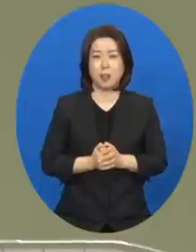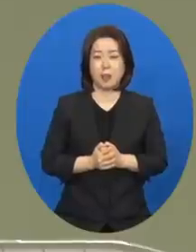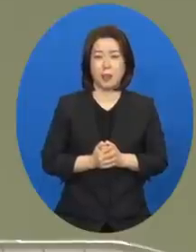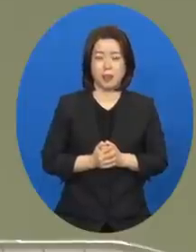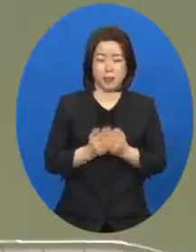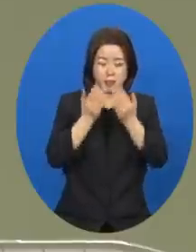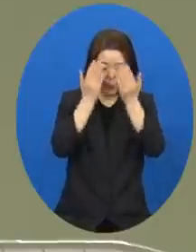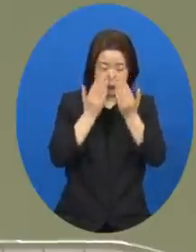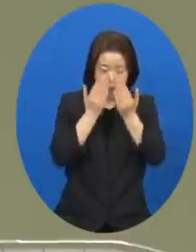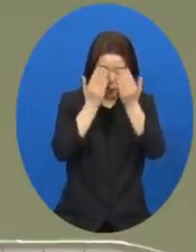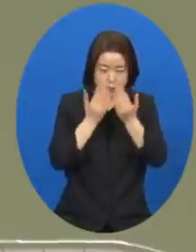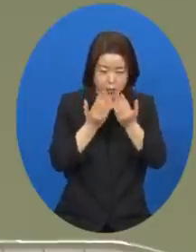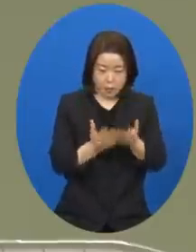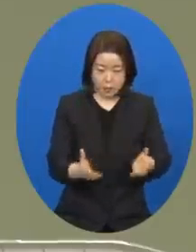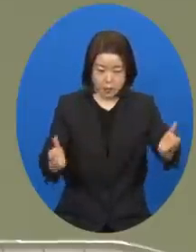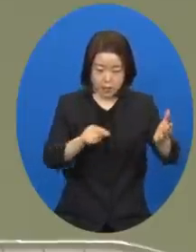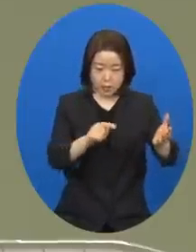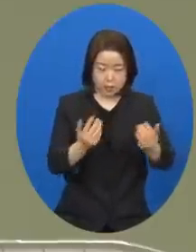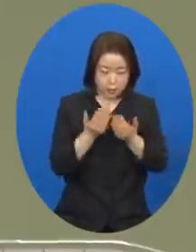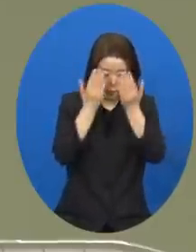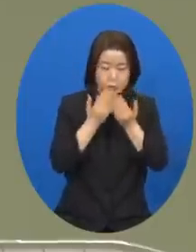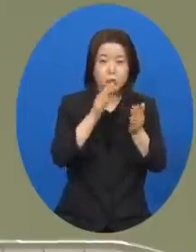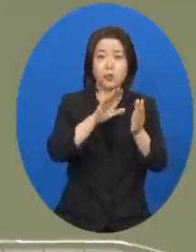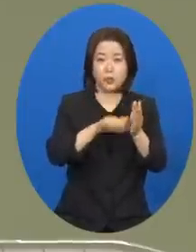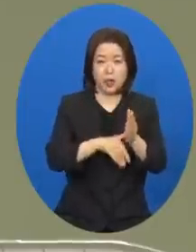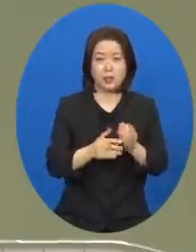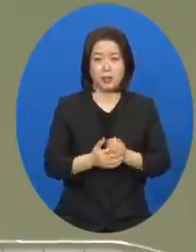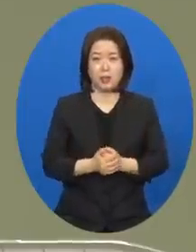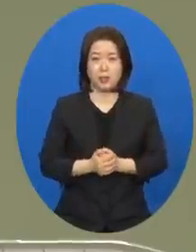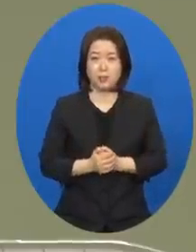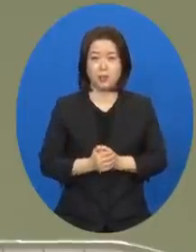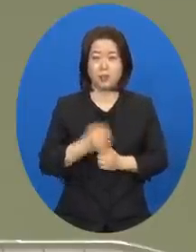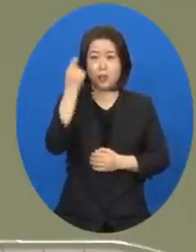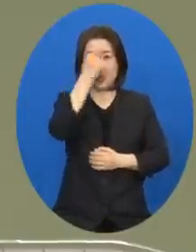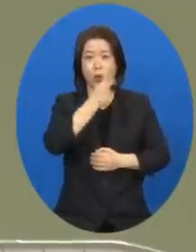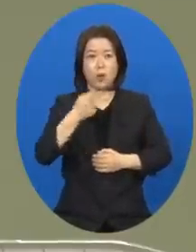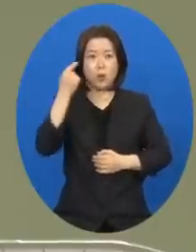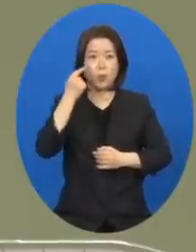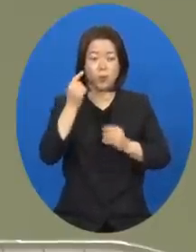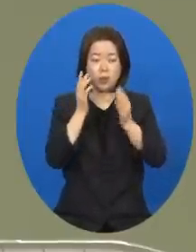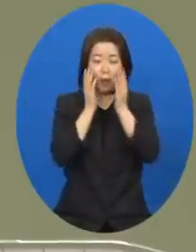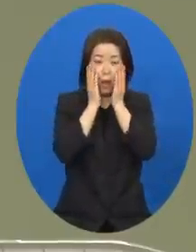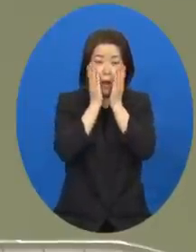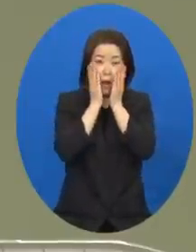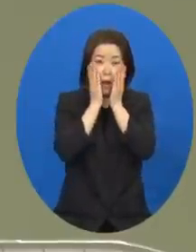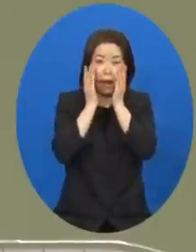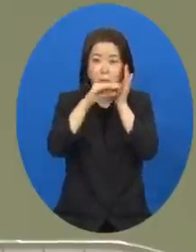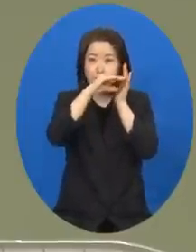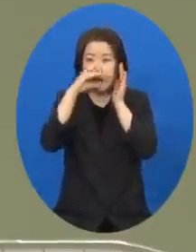세면대 가서 이제 세수를 하는데 얼굴이 다 돌아온 거예요.